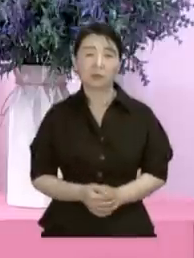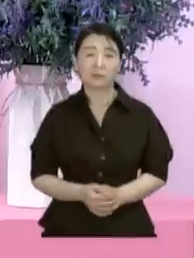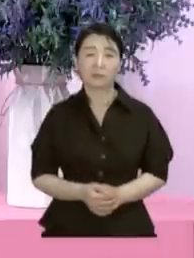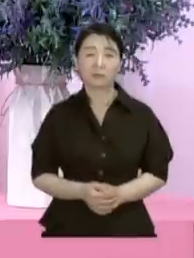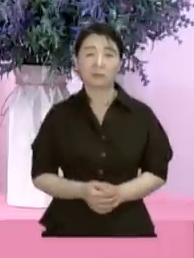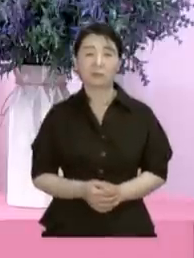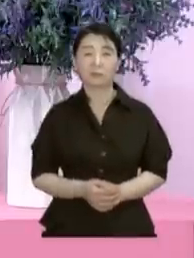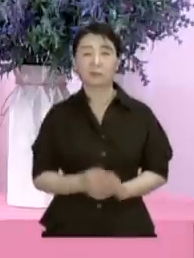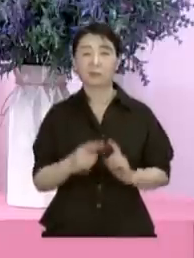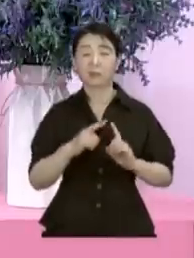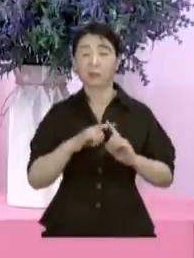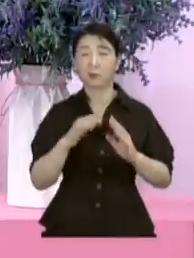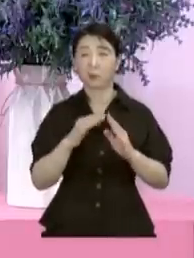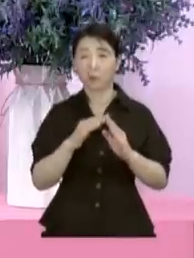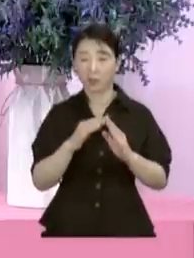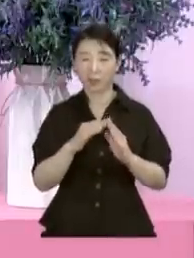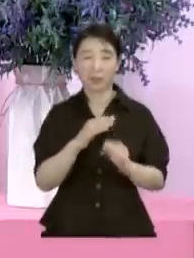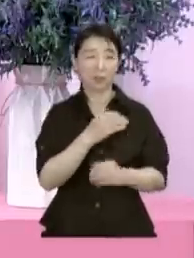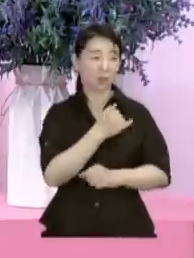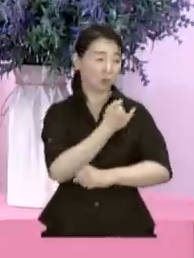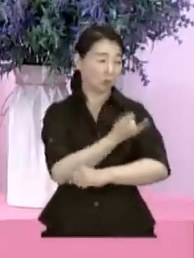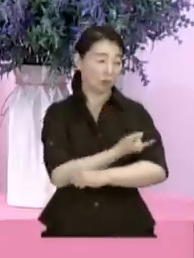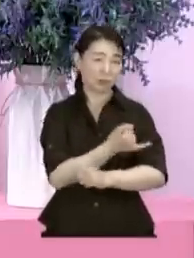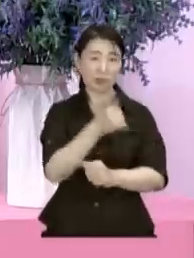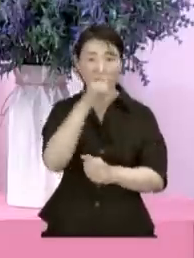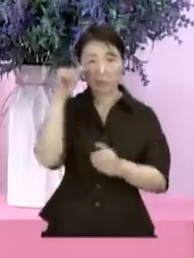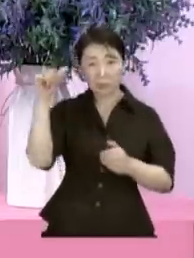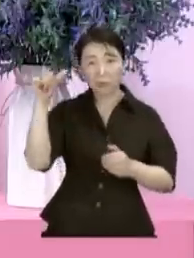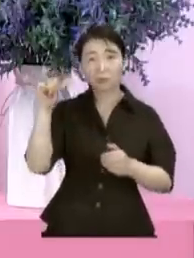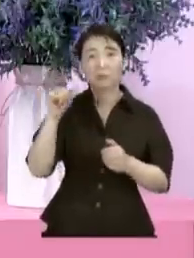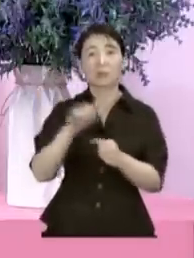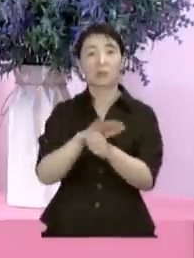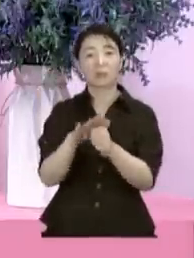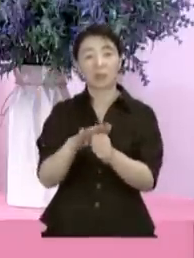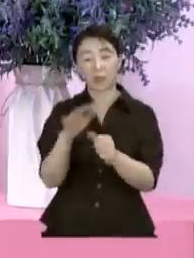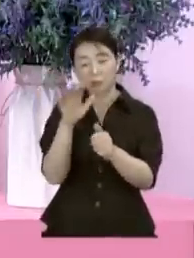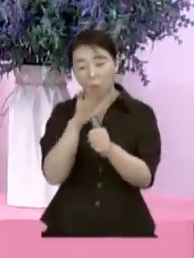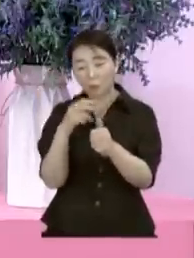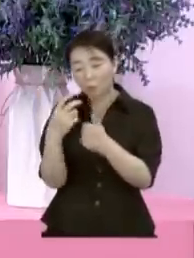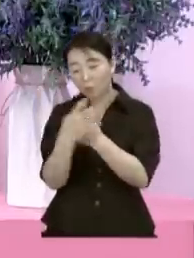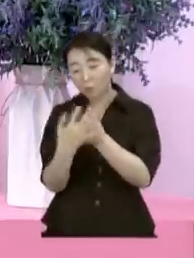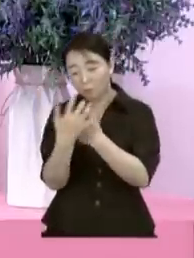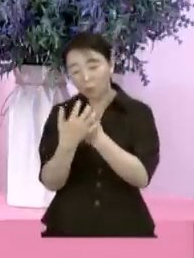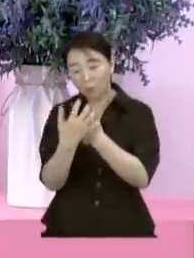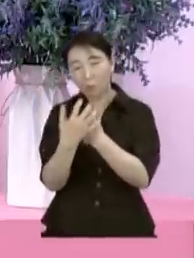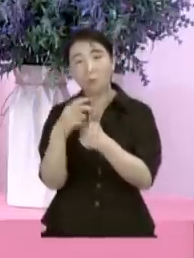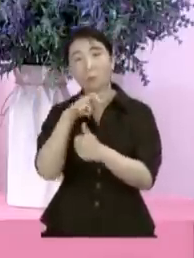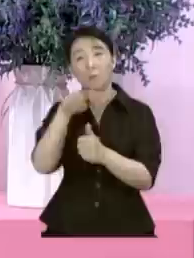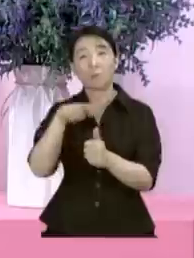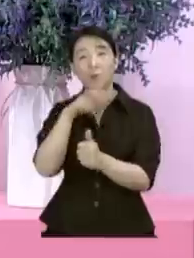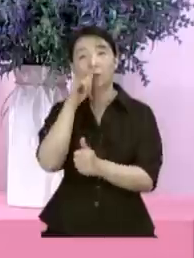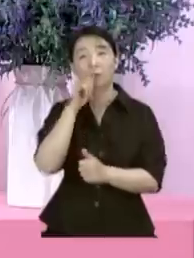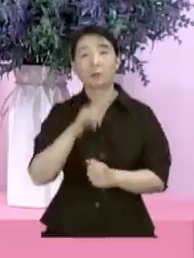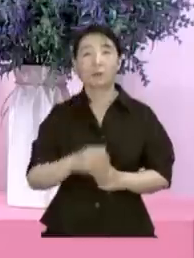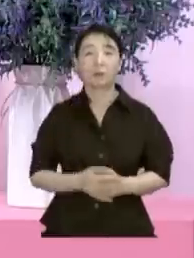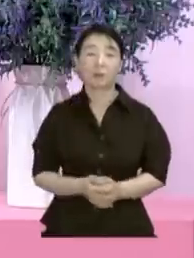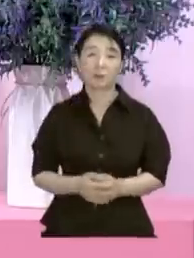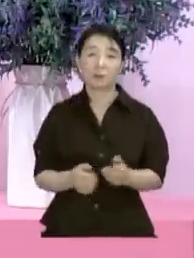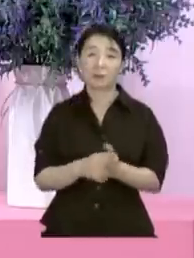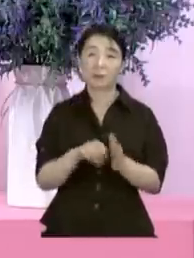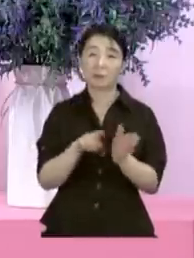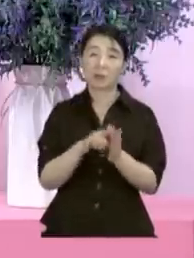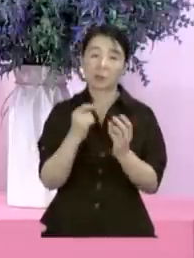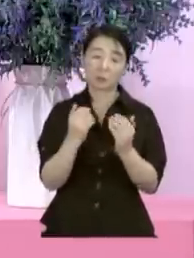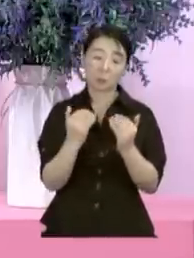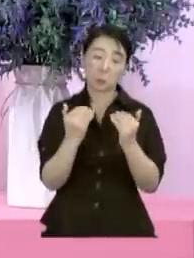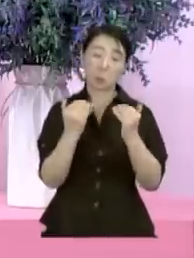그 교회의 권사님, 장로님들의 사랑과 또 돌봄과 이런 것을 받으면서 신앙이